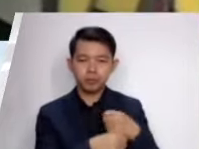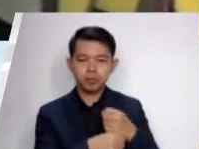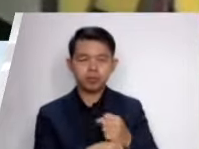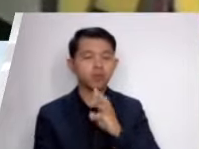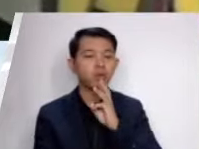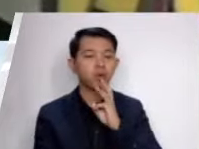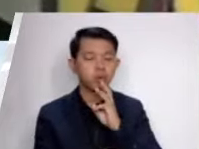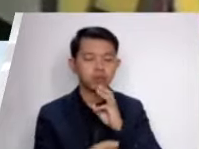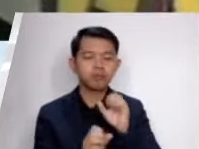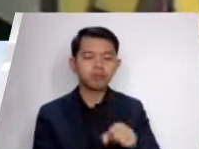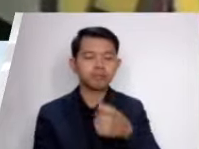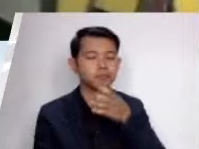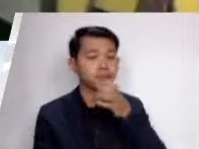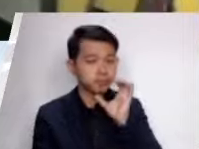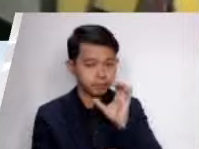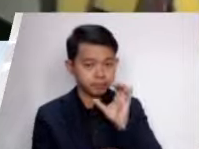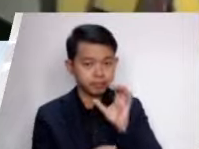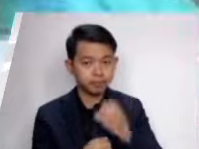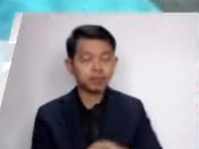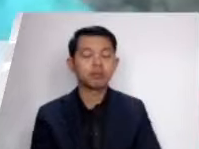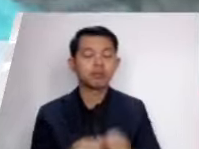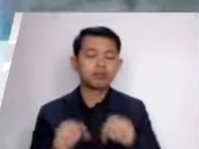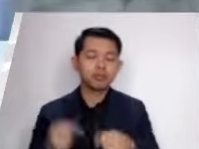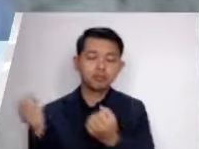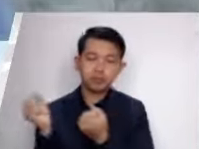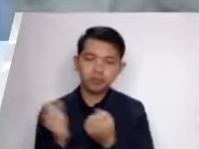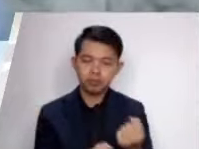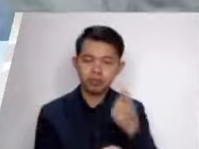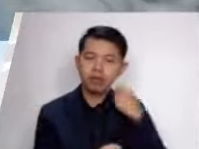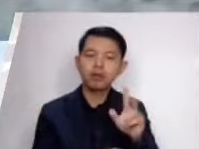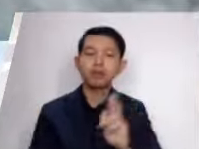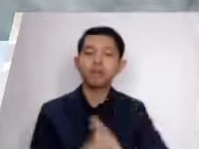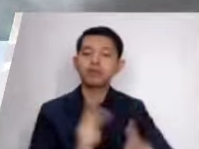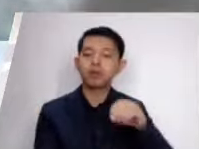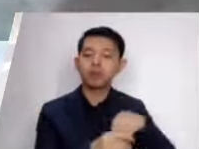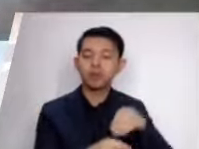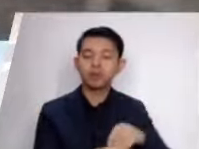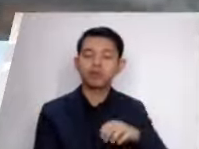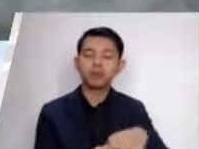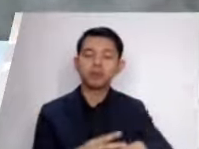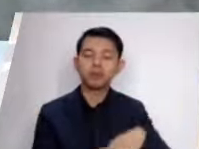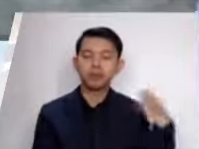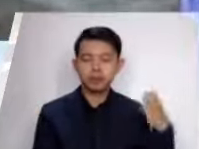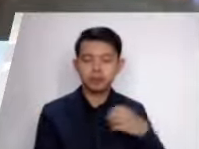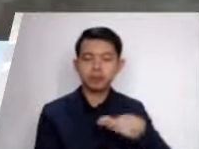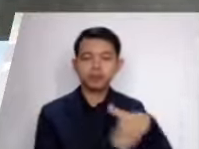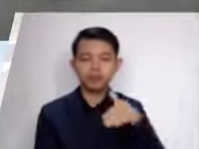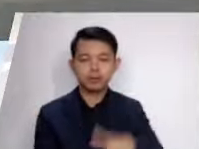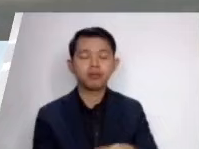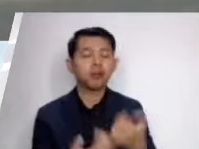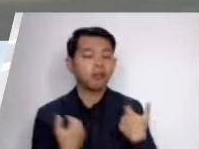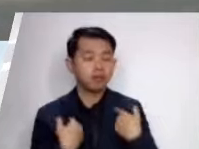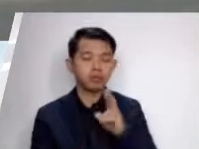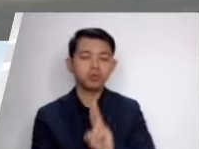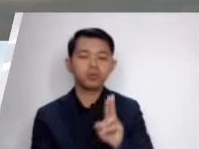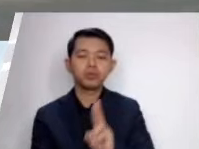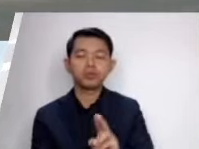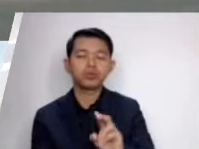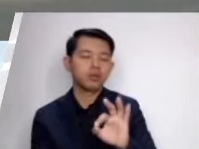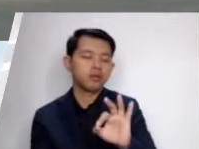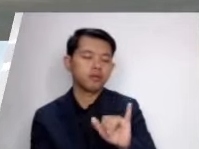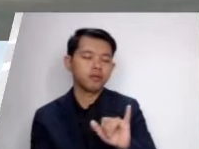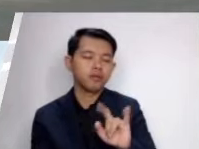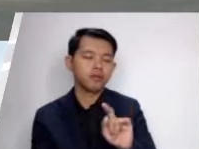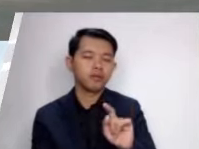tubig ang naisusupply nito sa evacuees. Plano ring maglagay ng on-site filtration systems. Ang Provincial Director